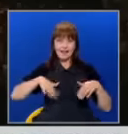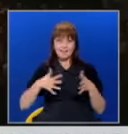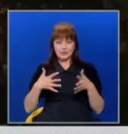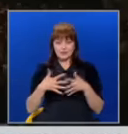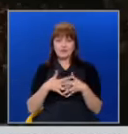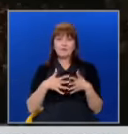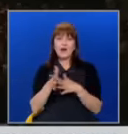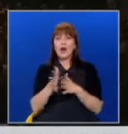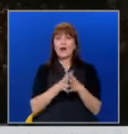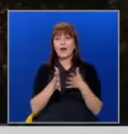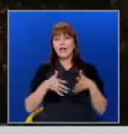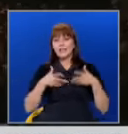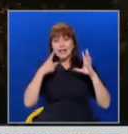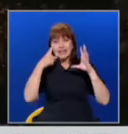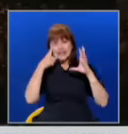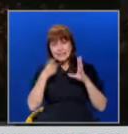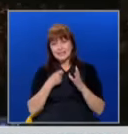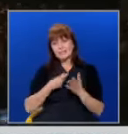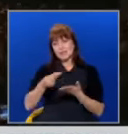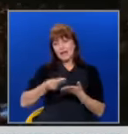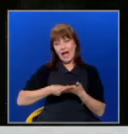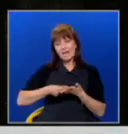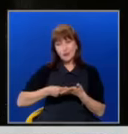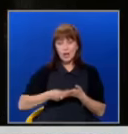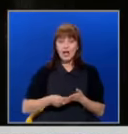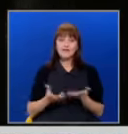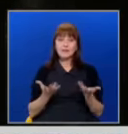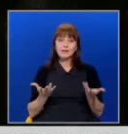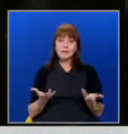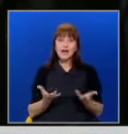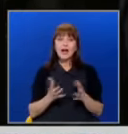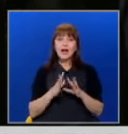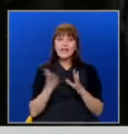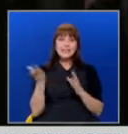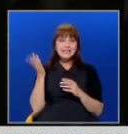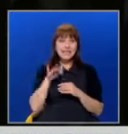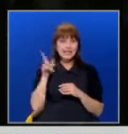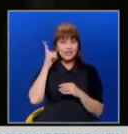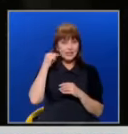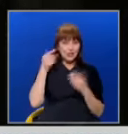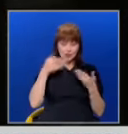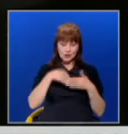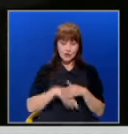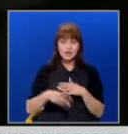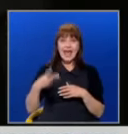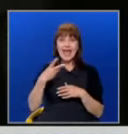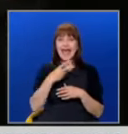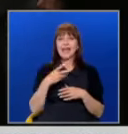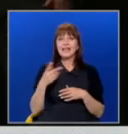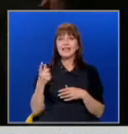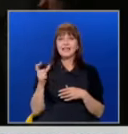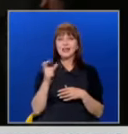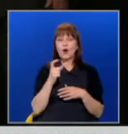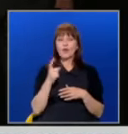които искаха да се снимат, искаха автографи от нея, така че общо взето след снощи Елис Корчева е една от звездите